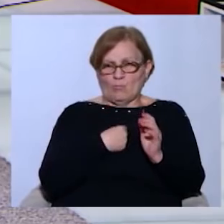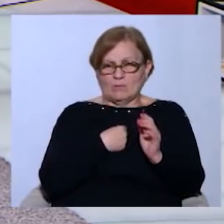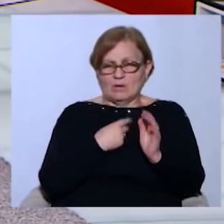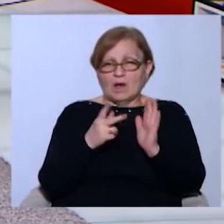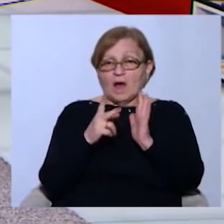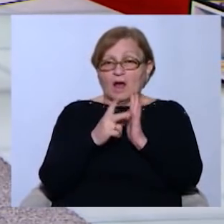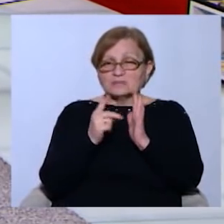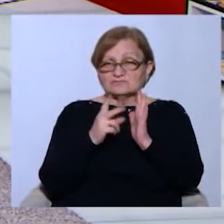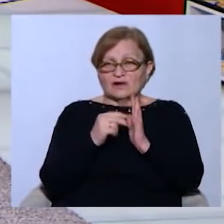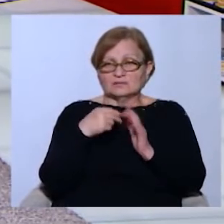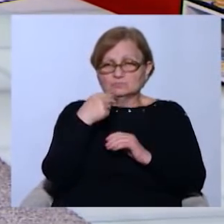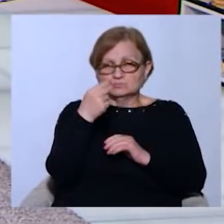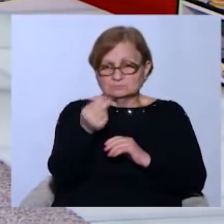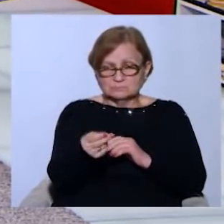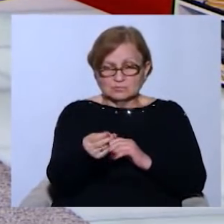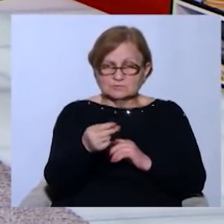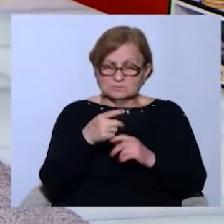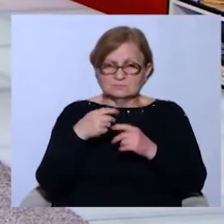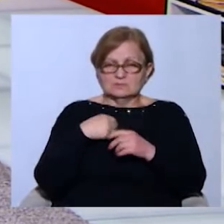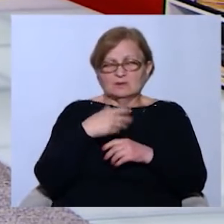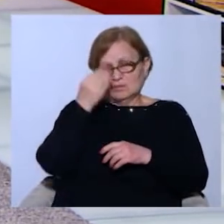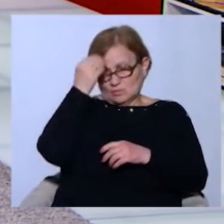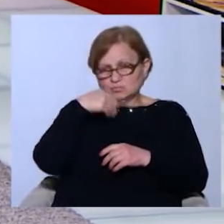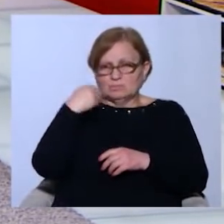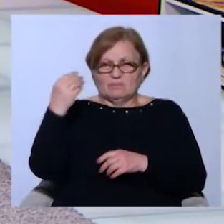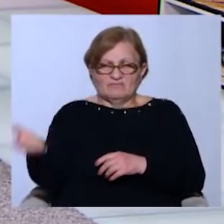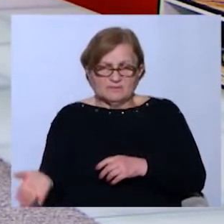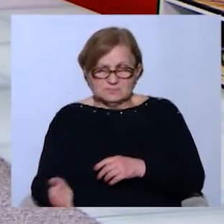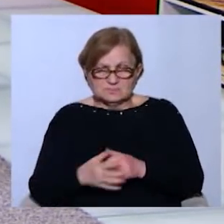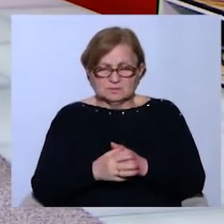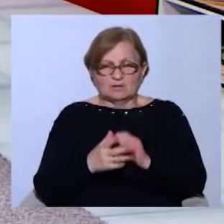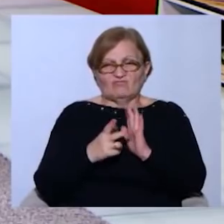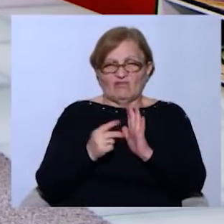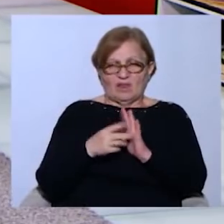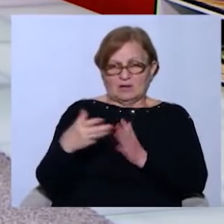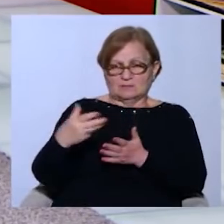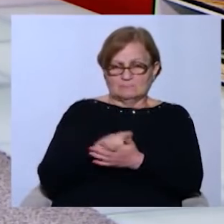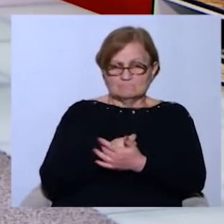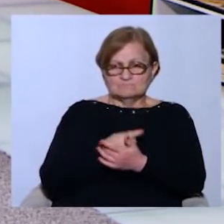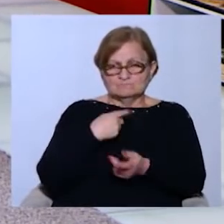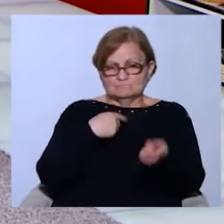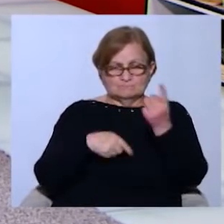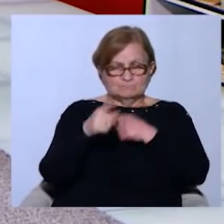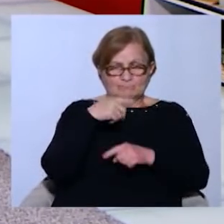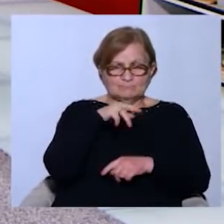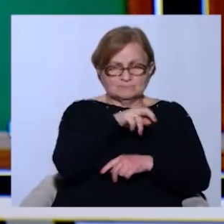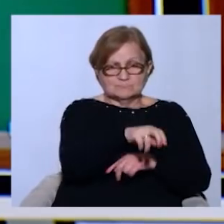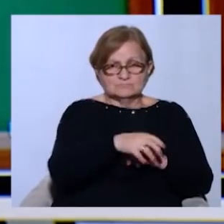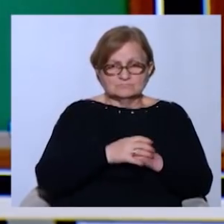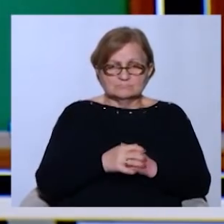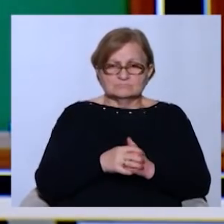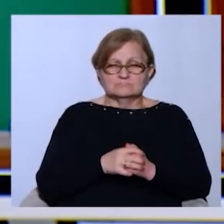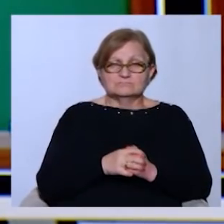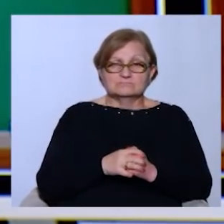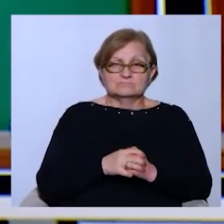8 ლარს გადაგიხდი, ოღონდ მომეცი ეს ქუდი. ავდექი და მივყიდე 8 ლარად. მოუბრუნდი მაღაზიაში, შევედი და აღმოჩნდა